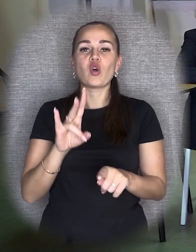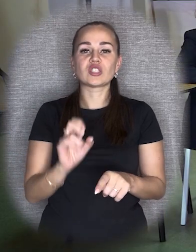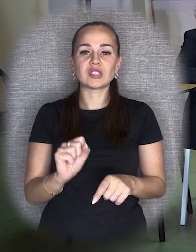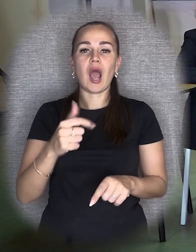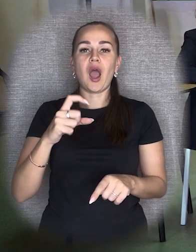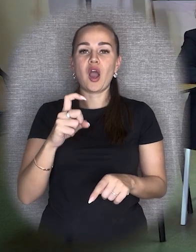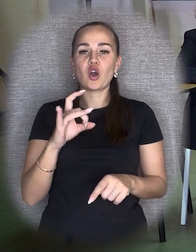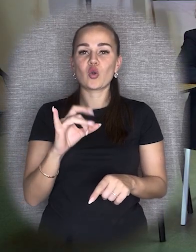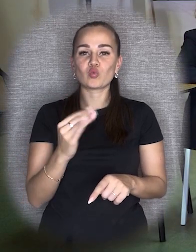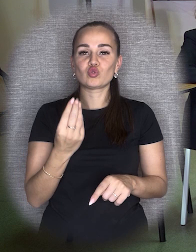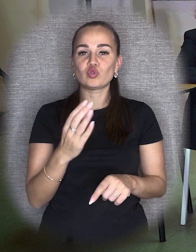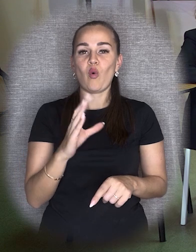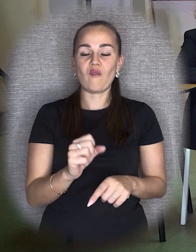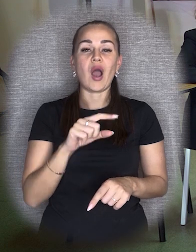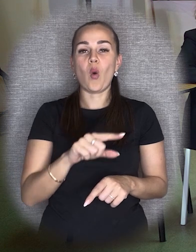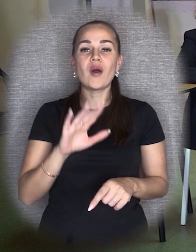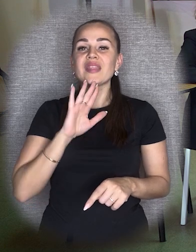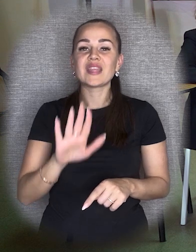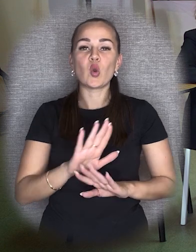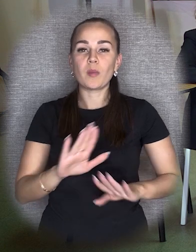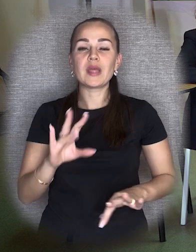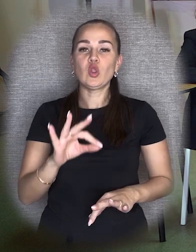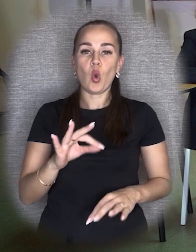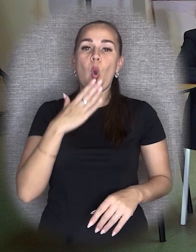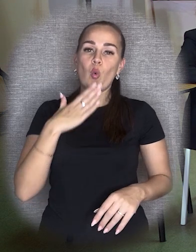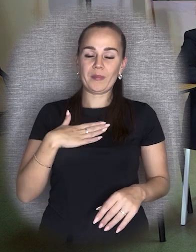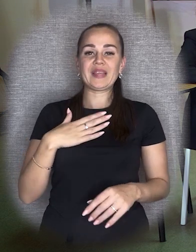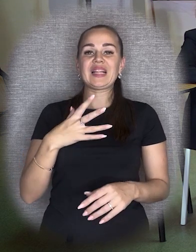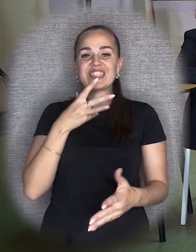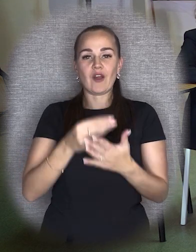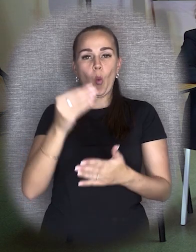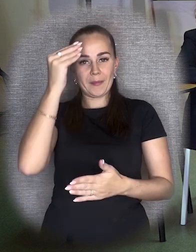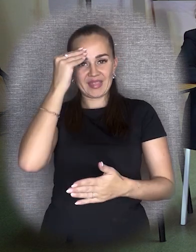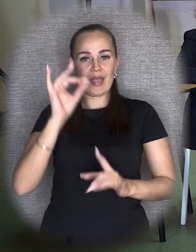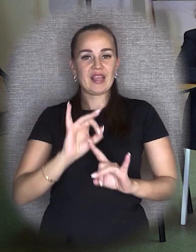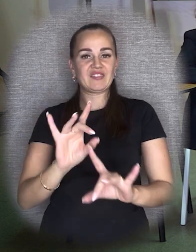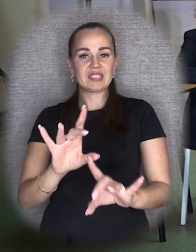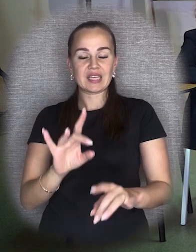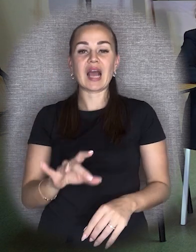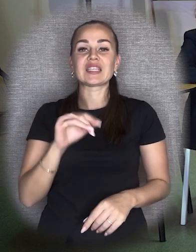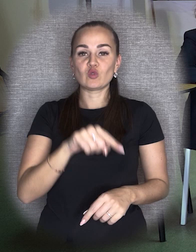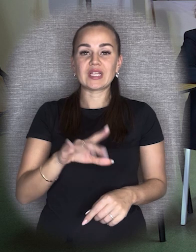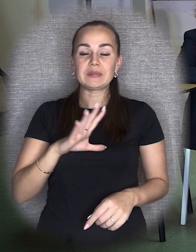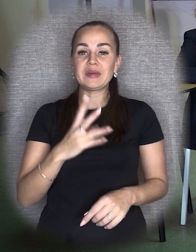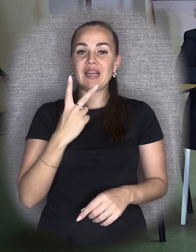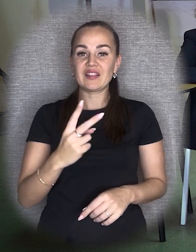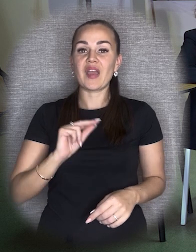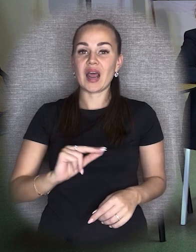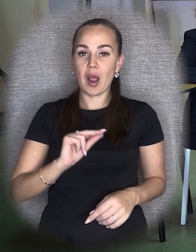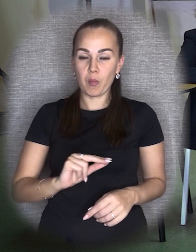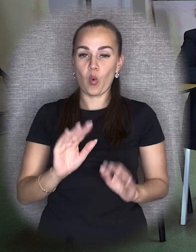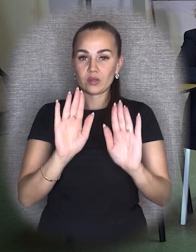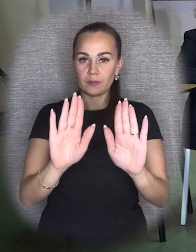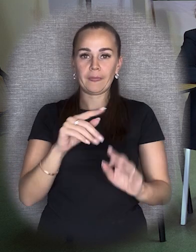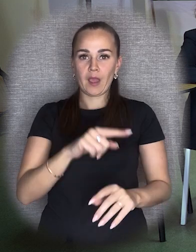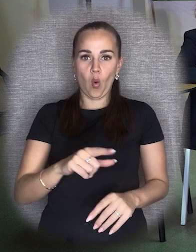который не любил тоже, но любил высказывать свое мнение. И вот на этой выставке были представлены две работы, которые вызвали